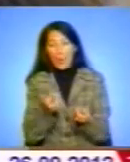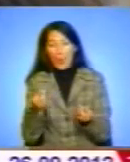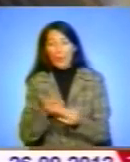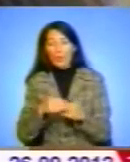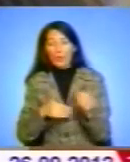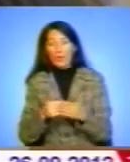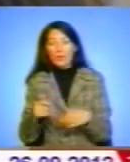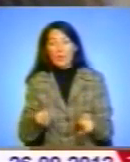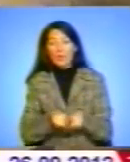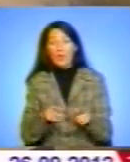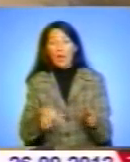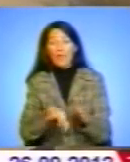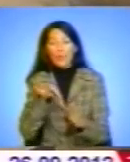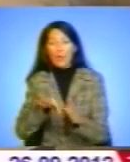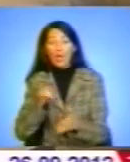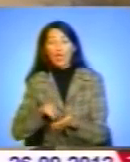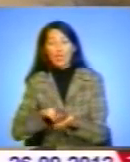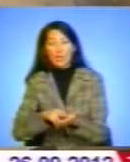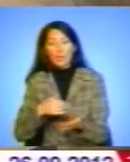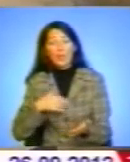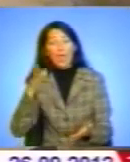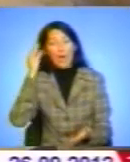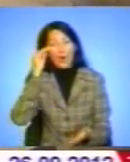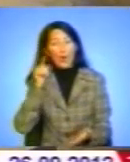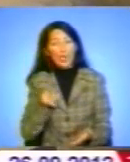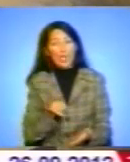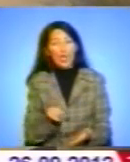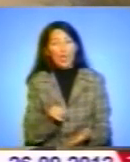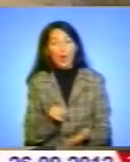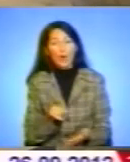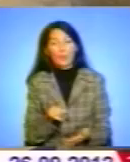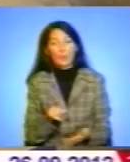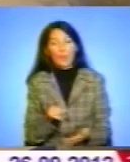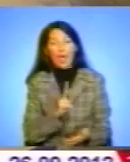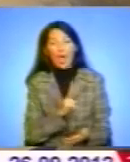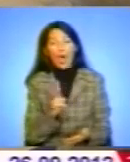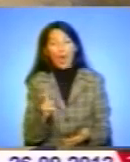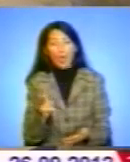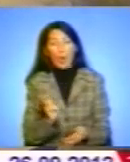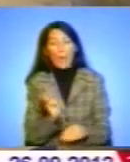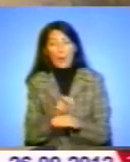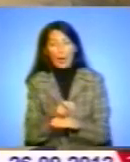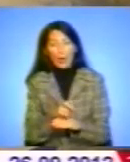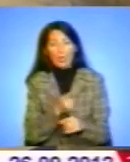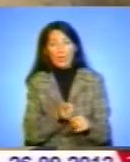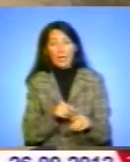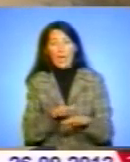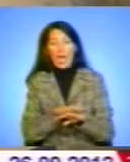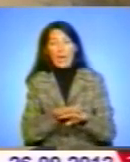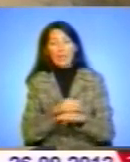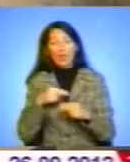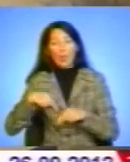обирають ліцензії. Ми, враховуючи те, що хто приходить, який ринок праці